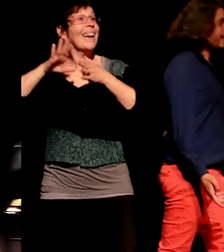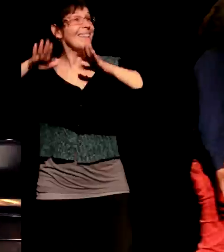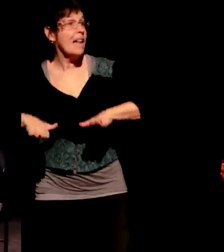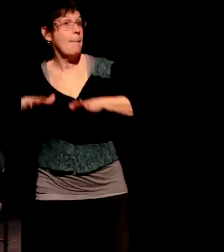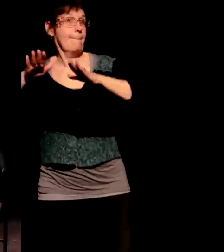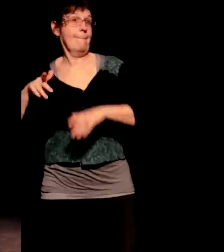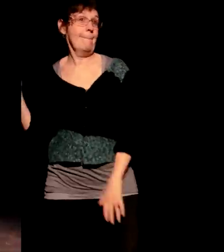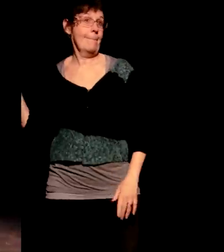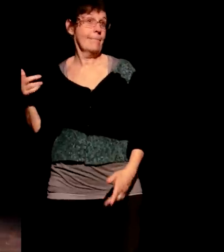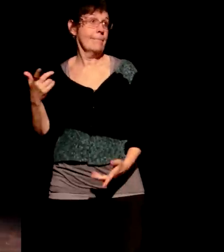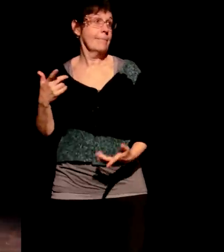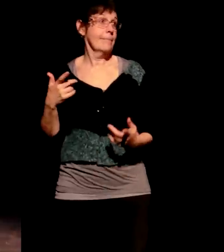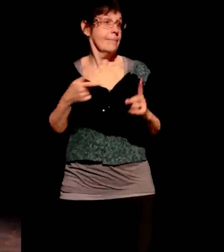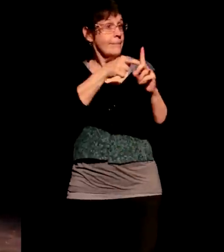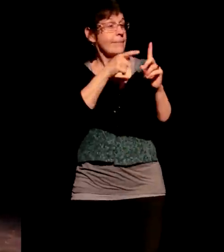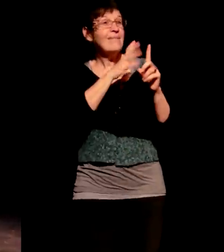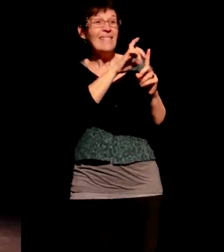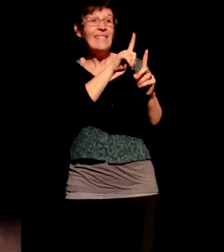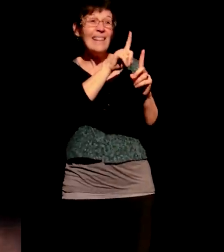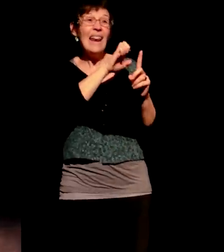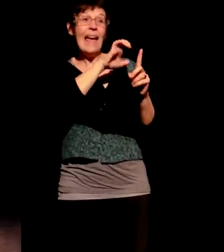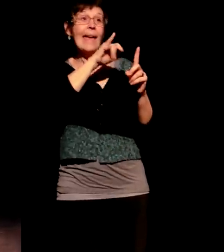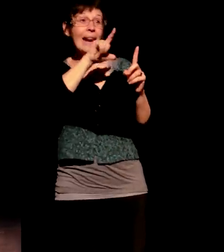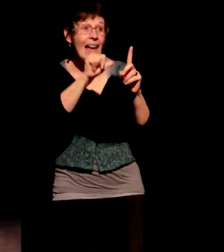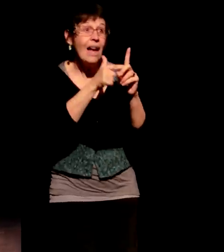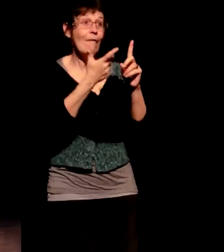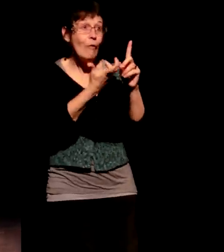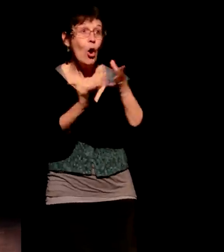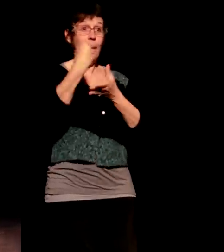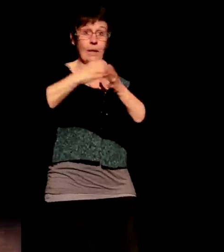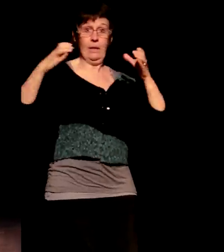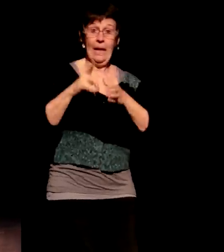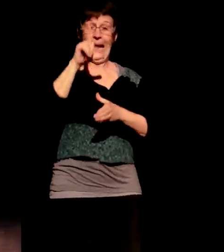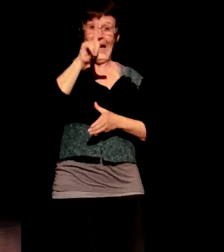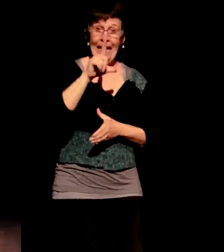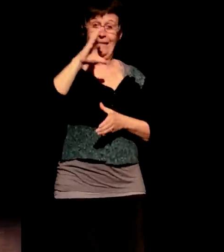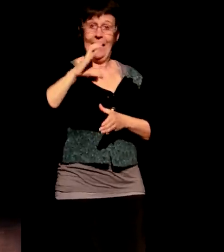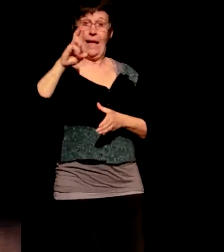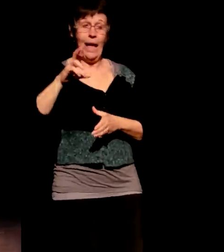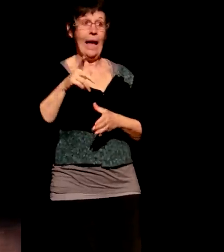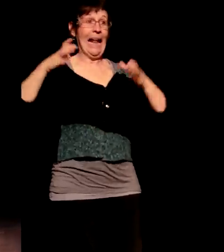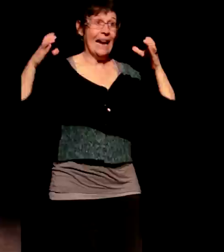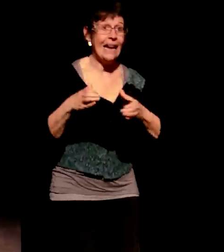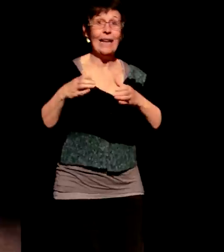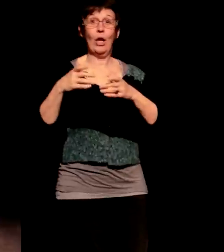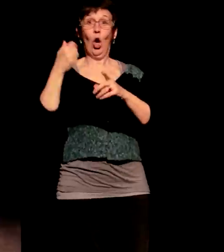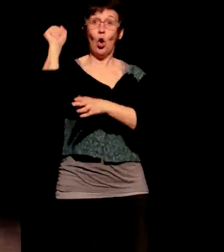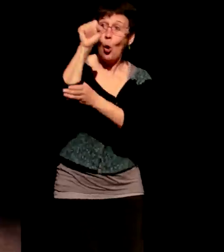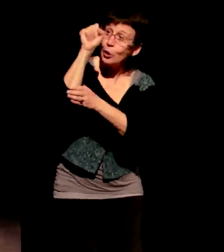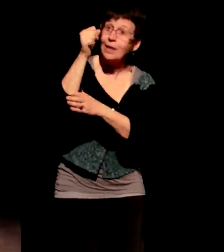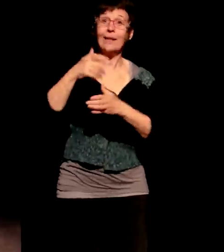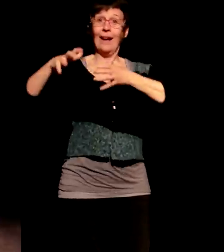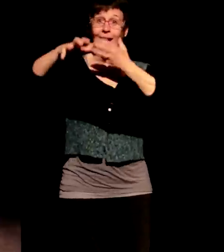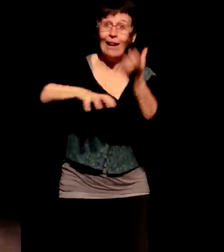Homogénéisé. Je veux dire, la nana, elle allait rejoindre la Ligue communiste révolutionnaire. Elle sait un petit peu où est-ce qu'elle fout les